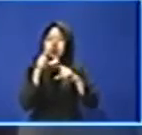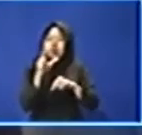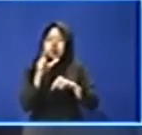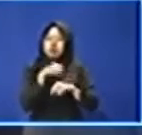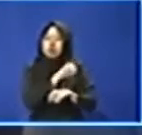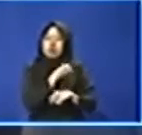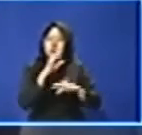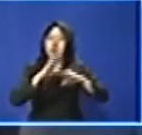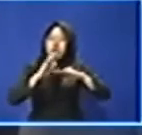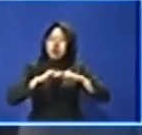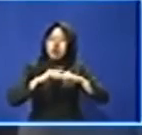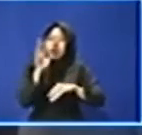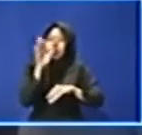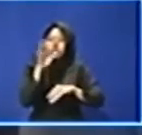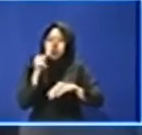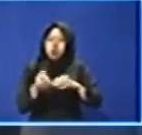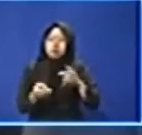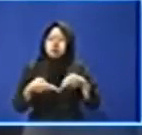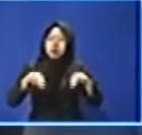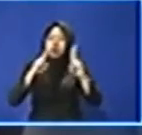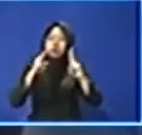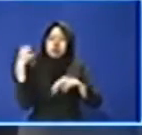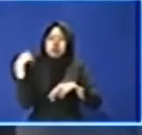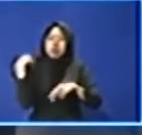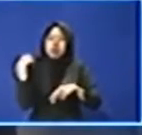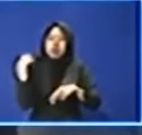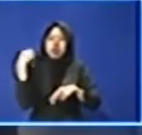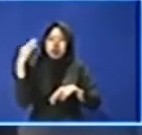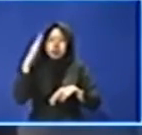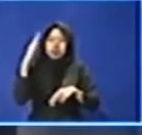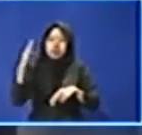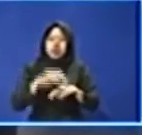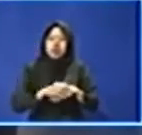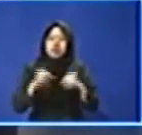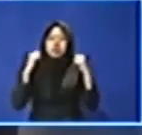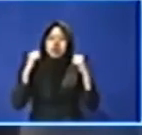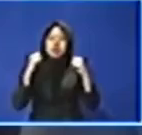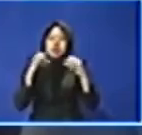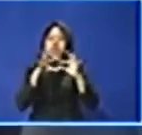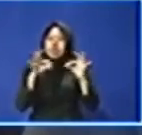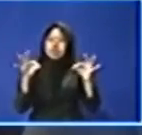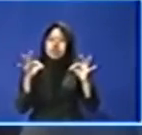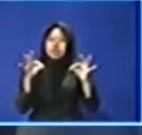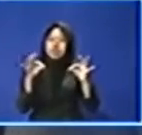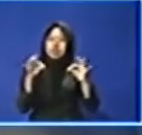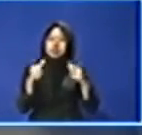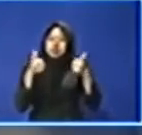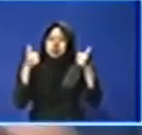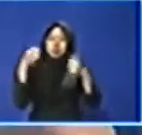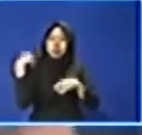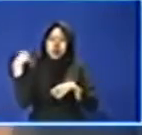pun Pemerintah Kota Blitar dengan semangat Dewi hends government